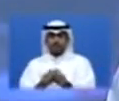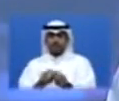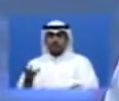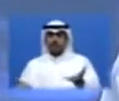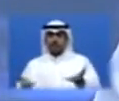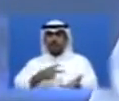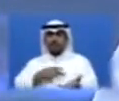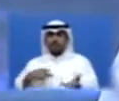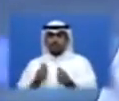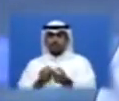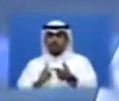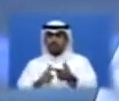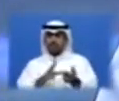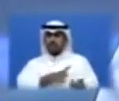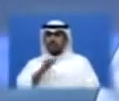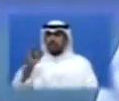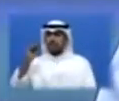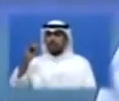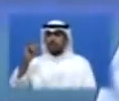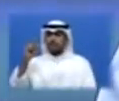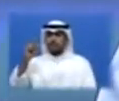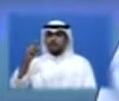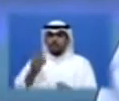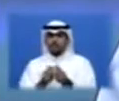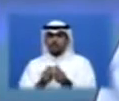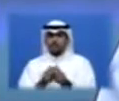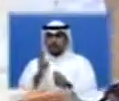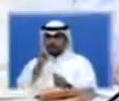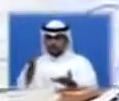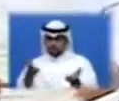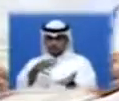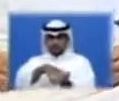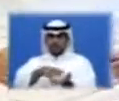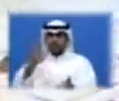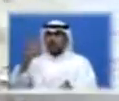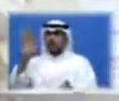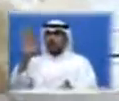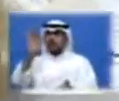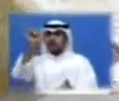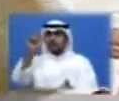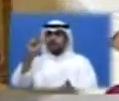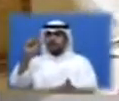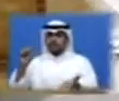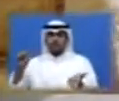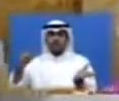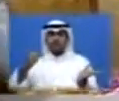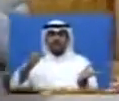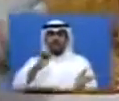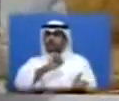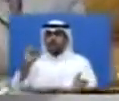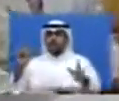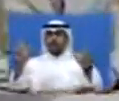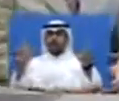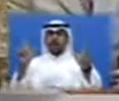العدل بالوكالة الشيخ محمد العبدالله المبارك الصباح في قصر السيف اليوم الوفد الإعلامي الكويتي